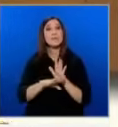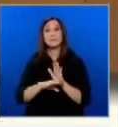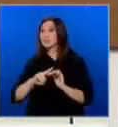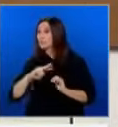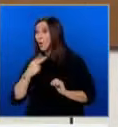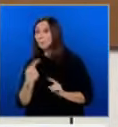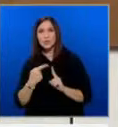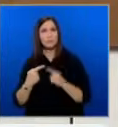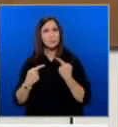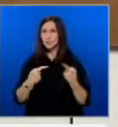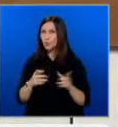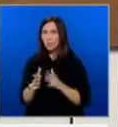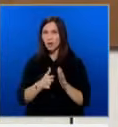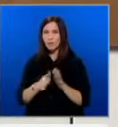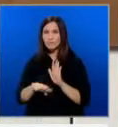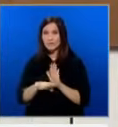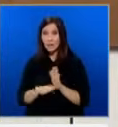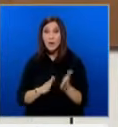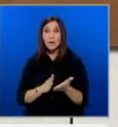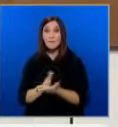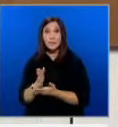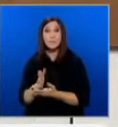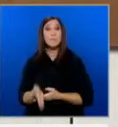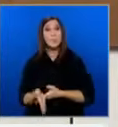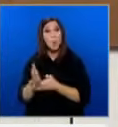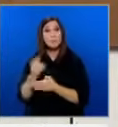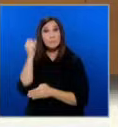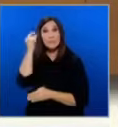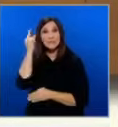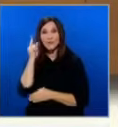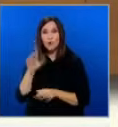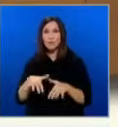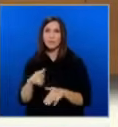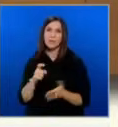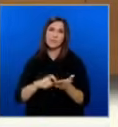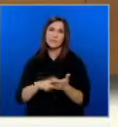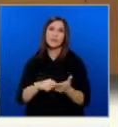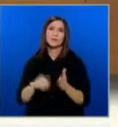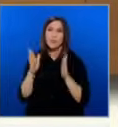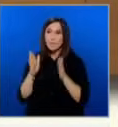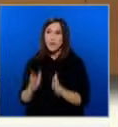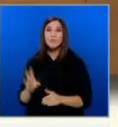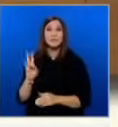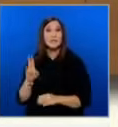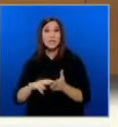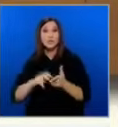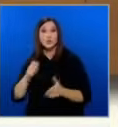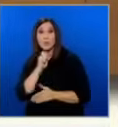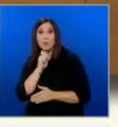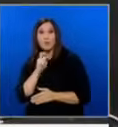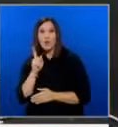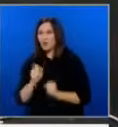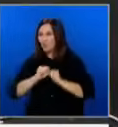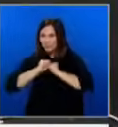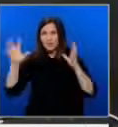се обръща към друг народен представител през прокси председател на парламента? Засегната от квалификацията, Назарян му изключи микрофона,